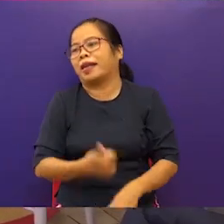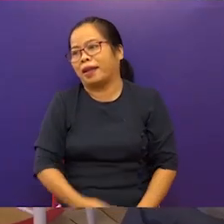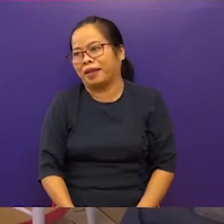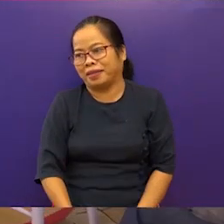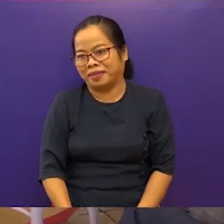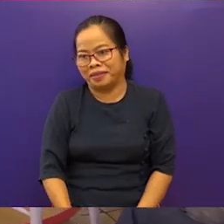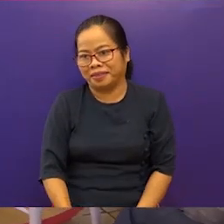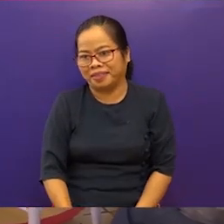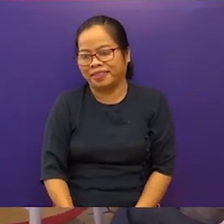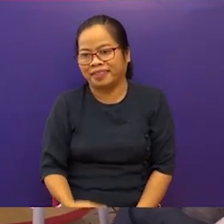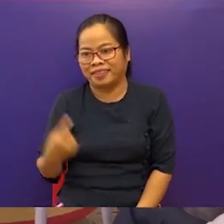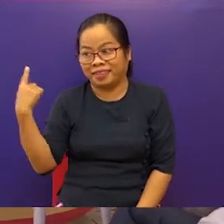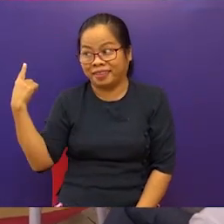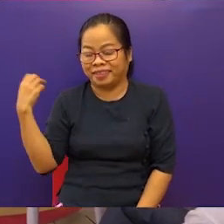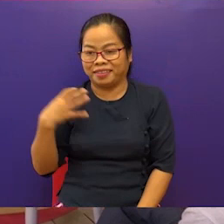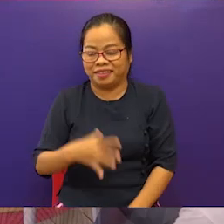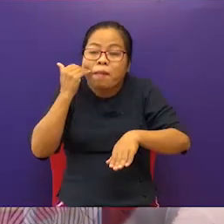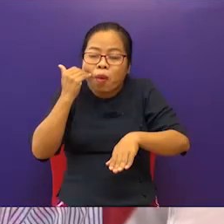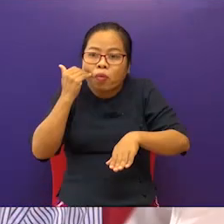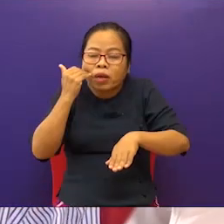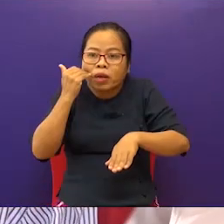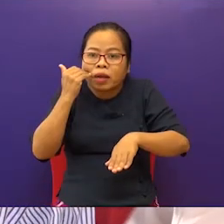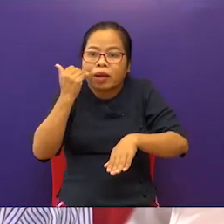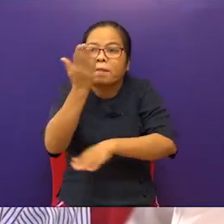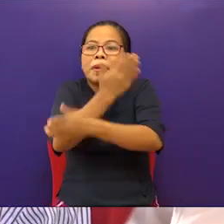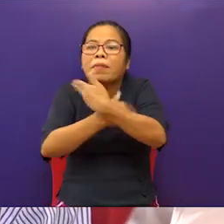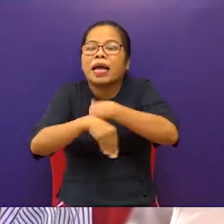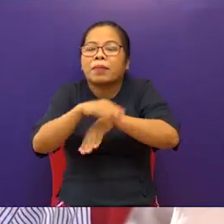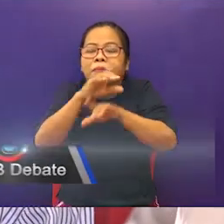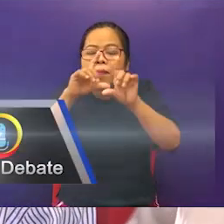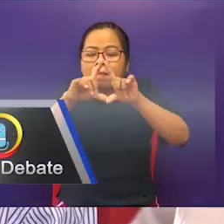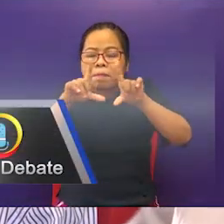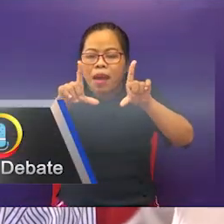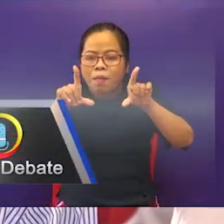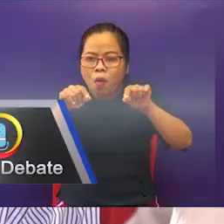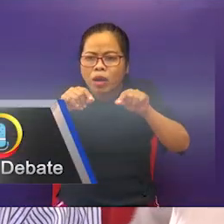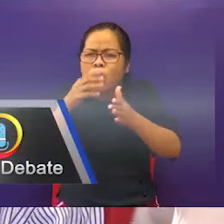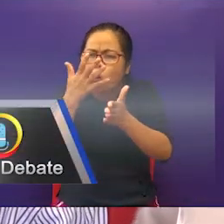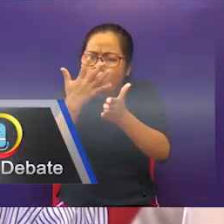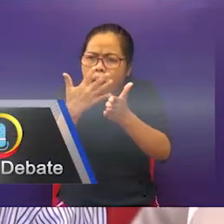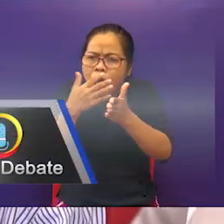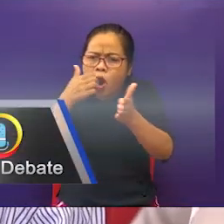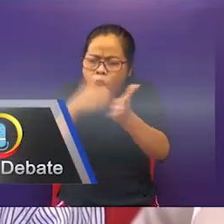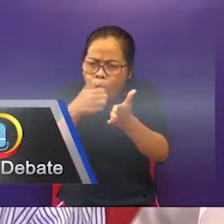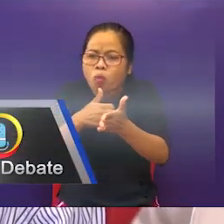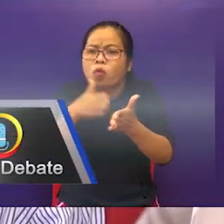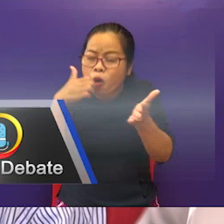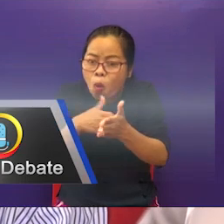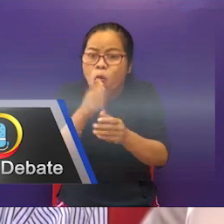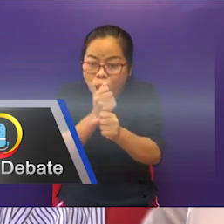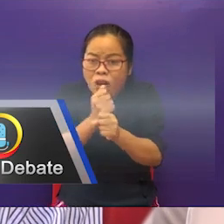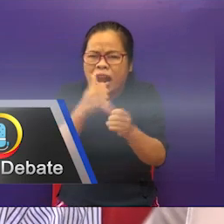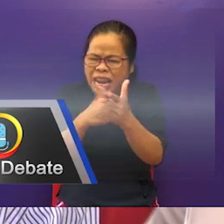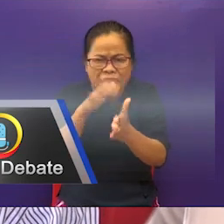ယ်ကျွန်တော်တယောက်လောက်တော့လှည့်ပေးချင်ပါတယ် နိုင်ငံသားမပုန်နေရဖို့အတွက်ကိုပထမဆုံးနိုင်ငံသားမပုန်နေလောက်ရတယ်လို့ကျွ